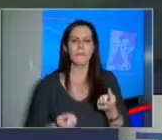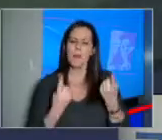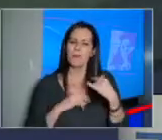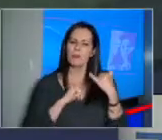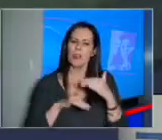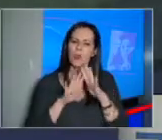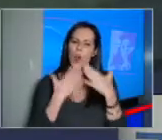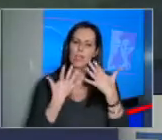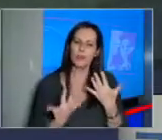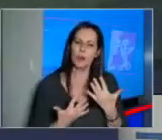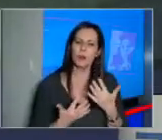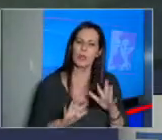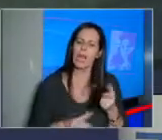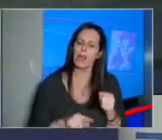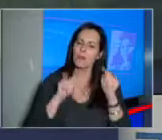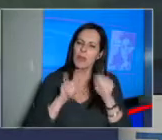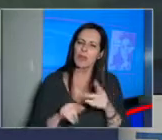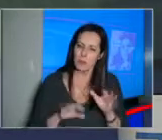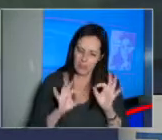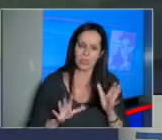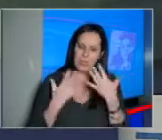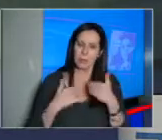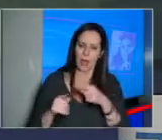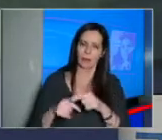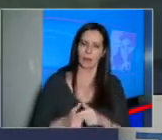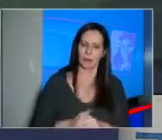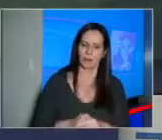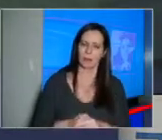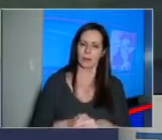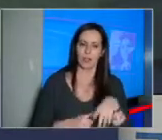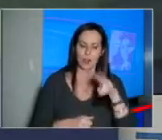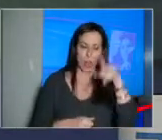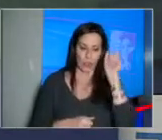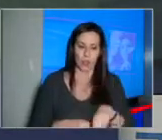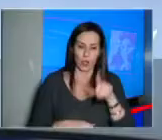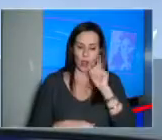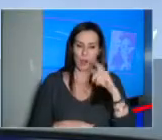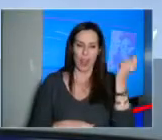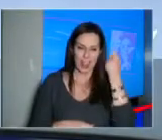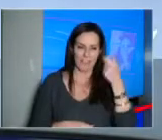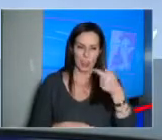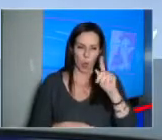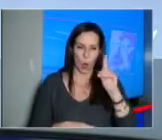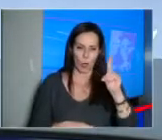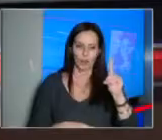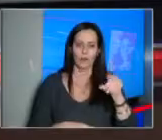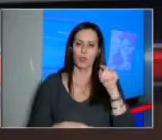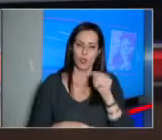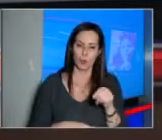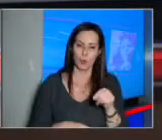מביאה את כל הסיפור הזה? מאיך את הולכת? בסדר, ספרי את. טוב, יש בן אדם שקוראים לו דוד גולד.